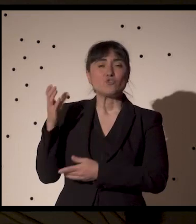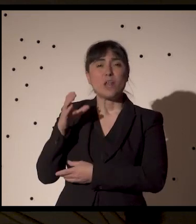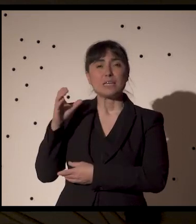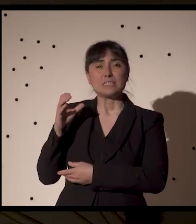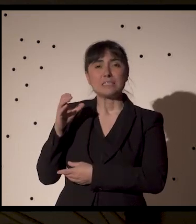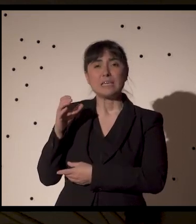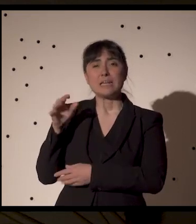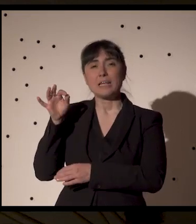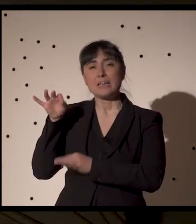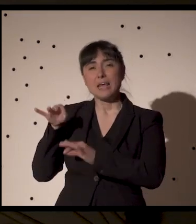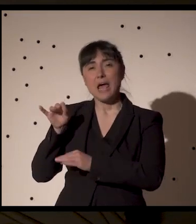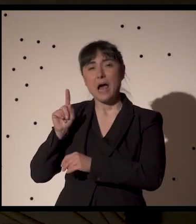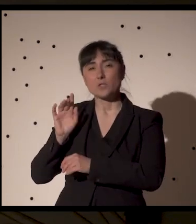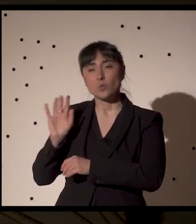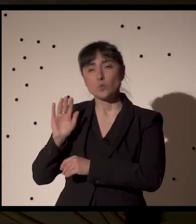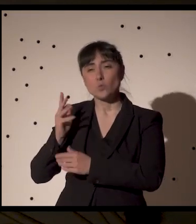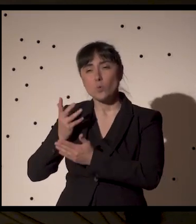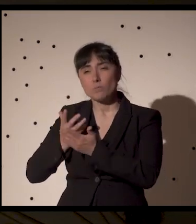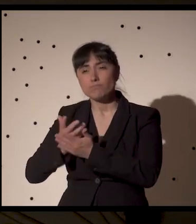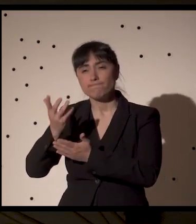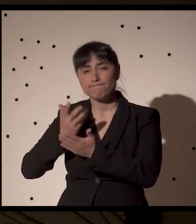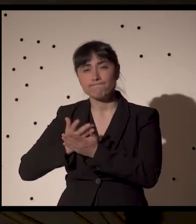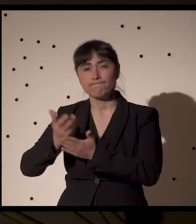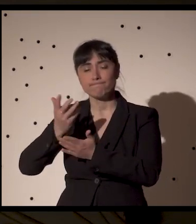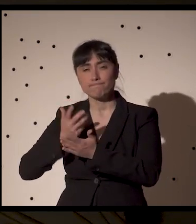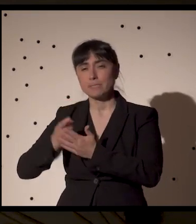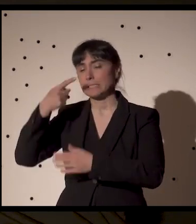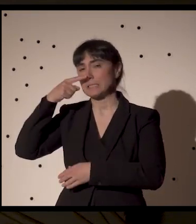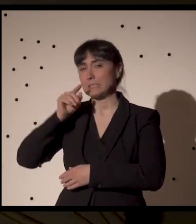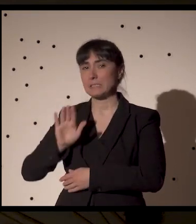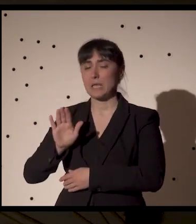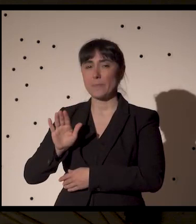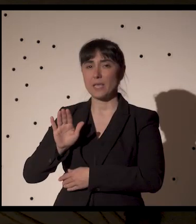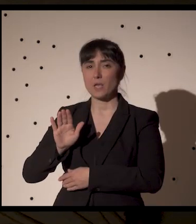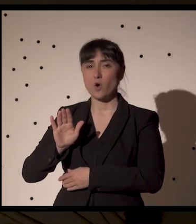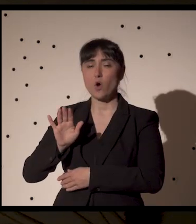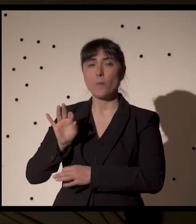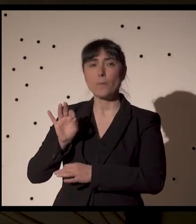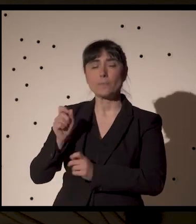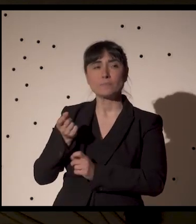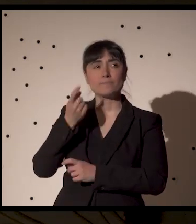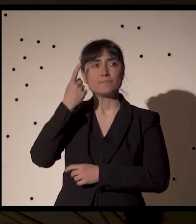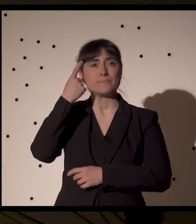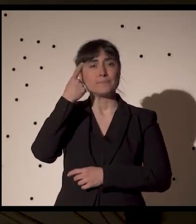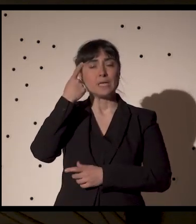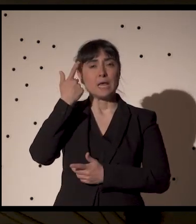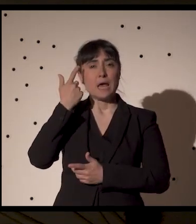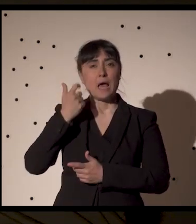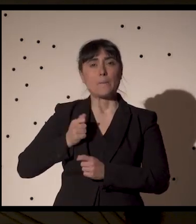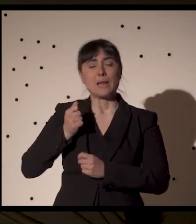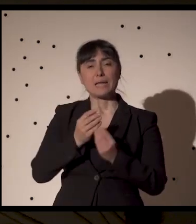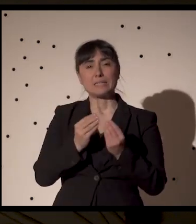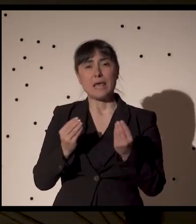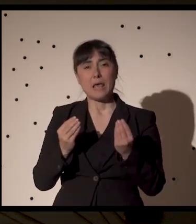Celestini Ascanio parte dal dallo spunto del presepio per affrontare un'altra